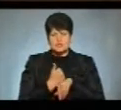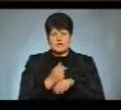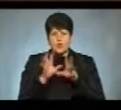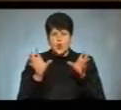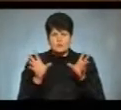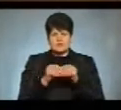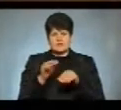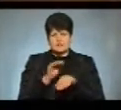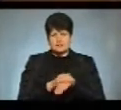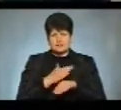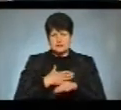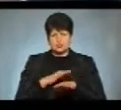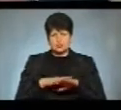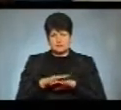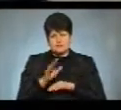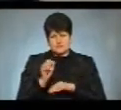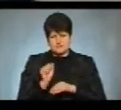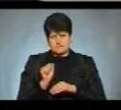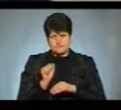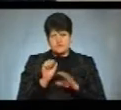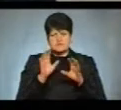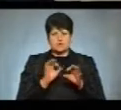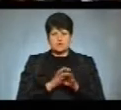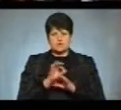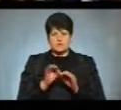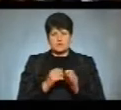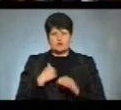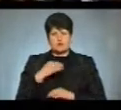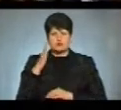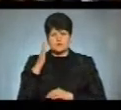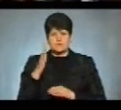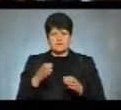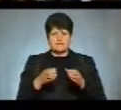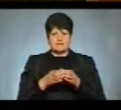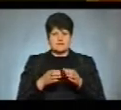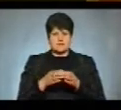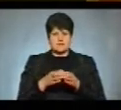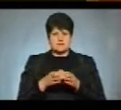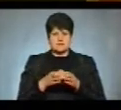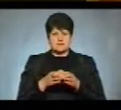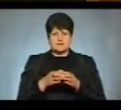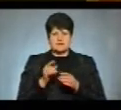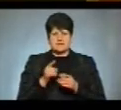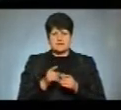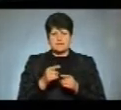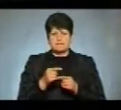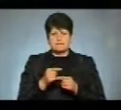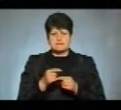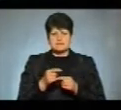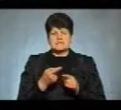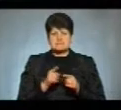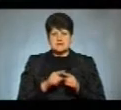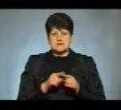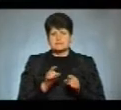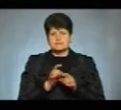об'єднавчих факторів нашого суспільства. Проти законопроекту у повному складі проголосувала фракція опозиційного блоку. Він закладає міну сповільненої